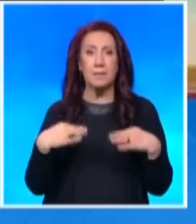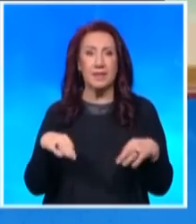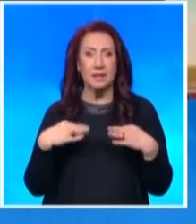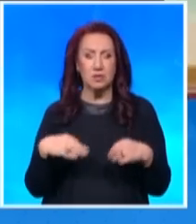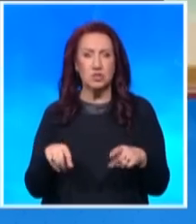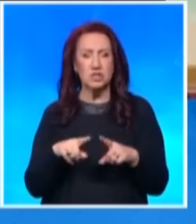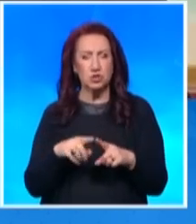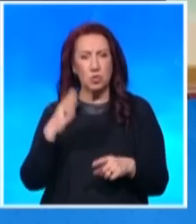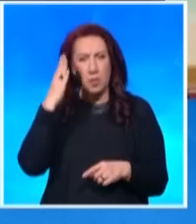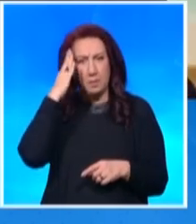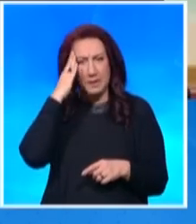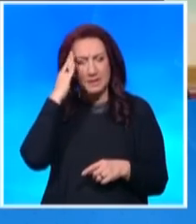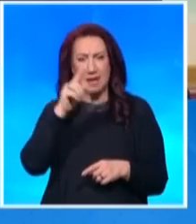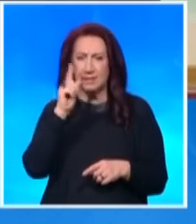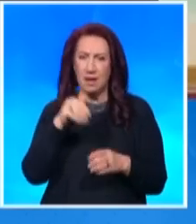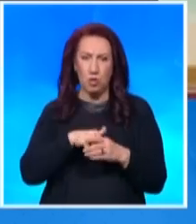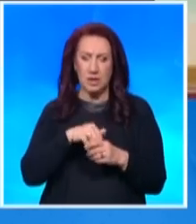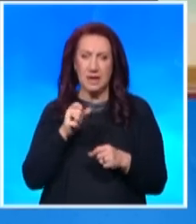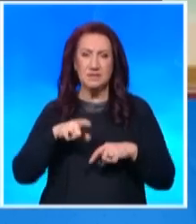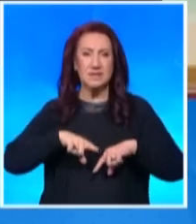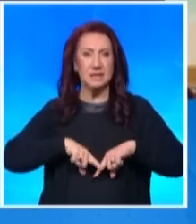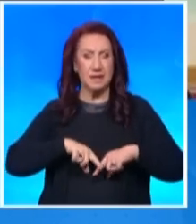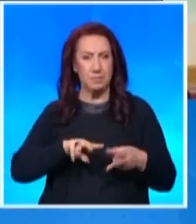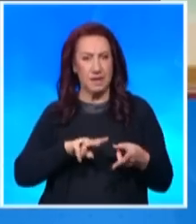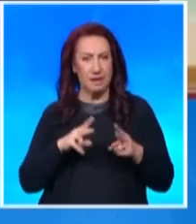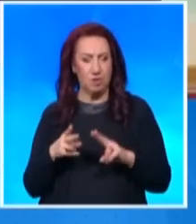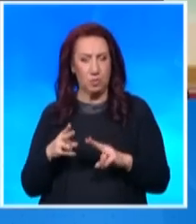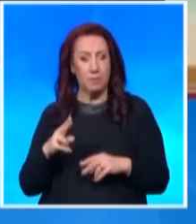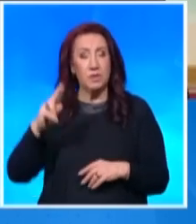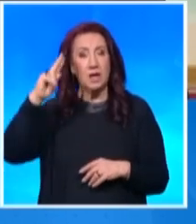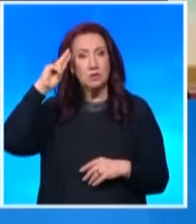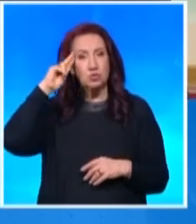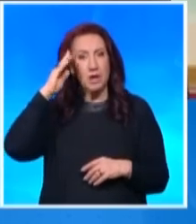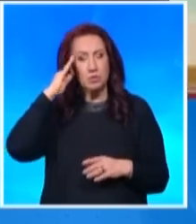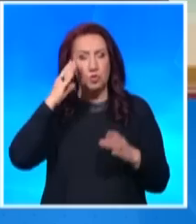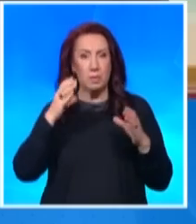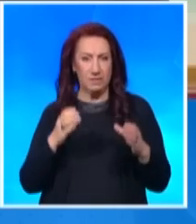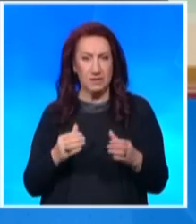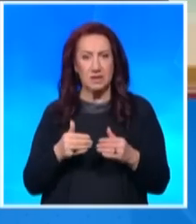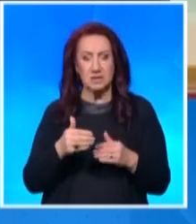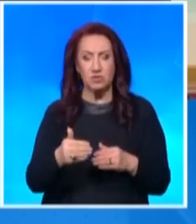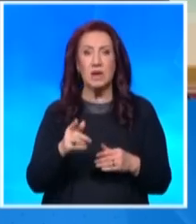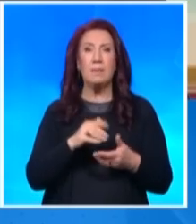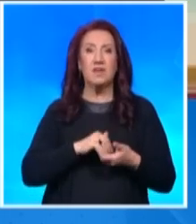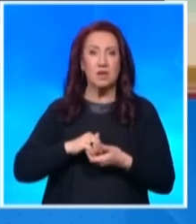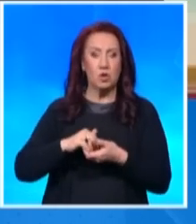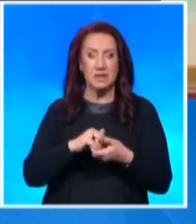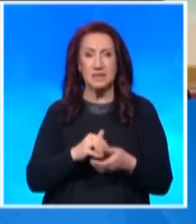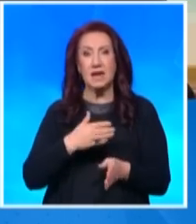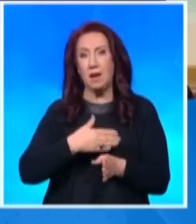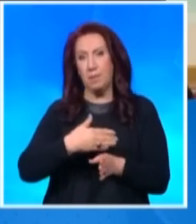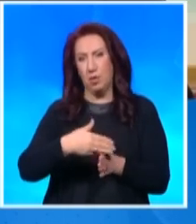съдебната реформа. Служебният кабинет, както знаете, трябва да организира поредните парламентарни предсрочни